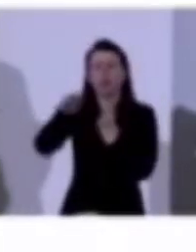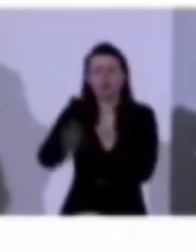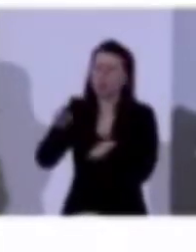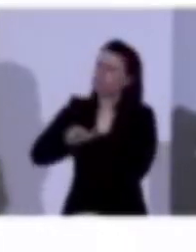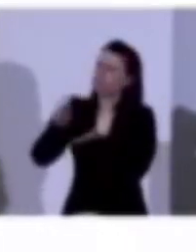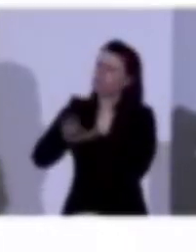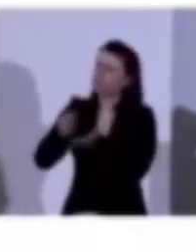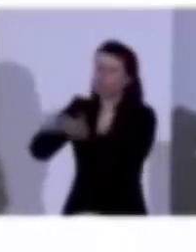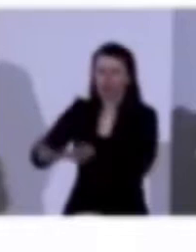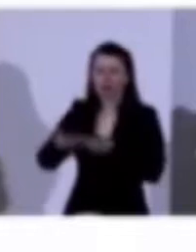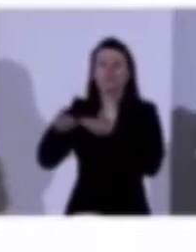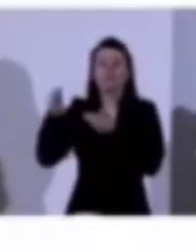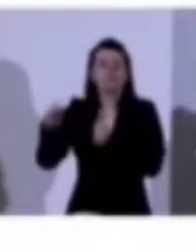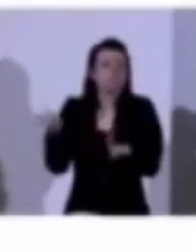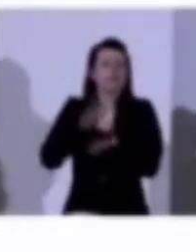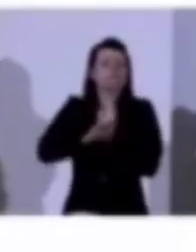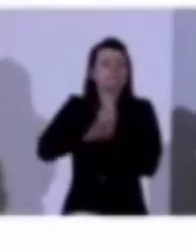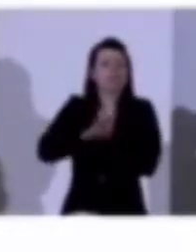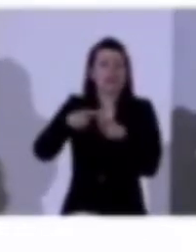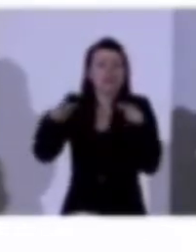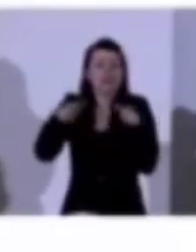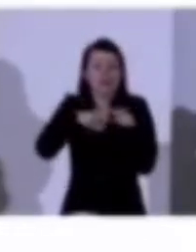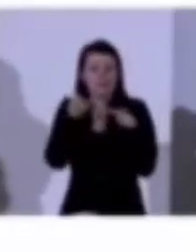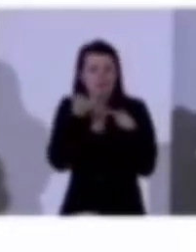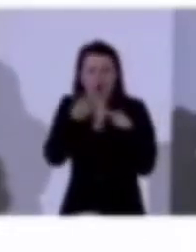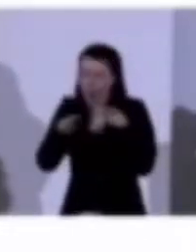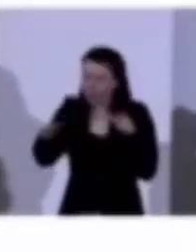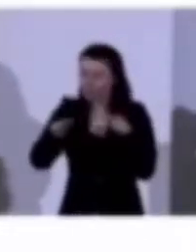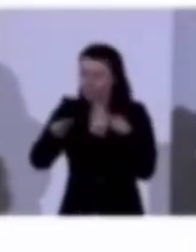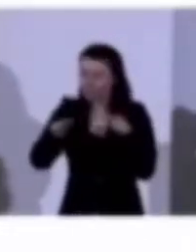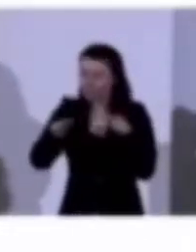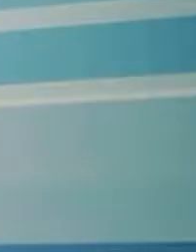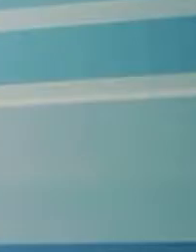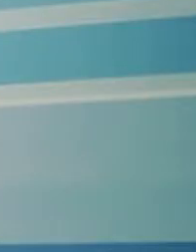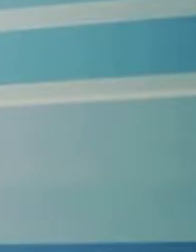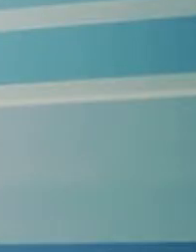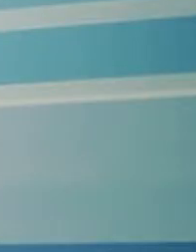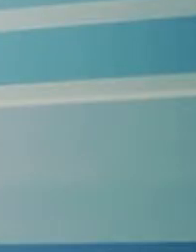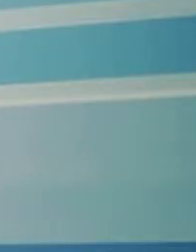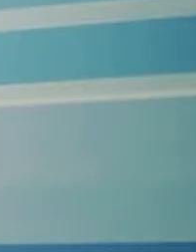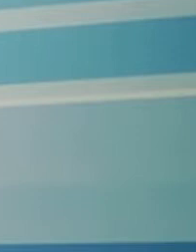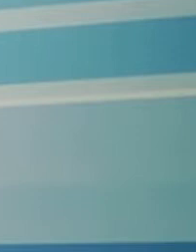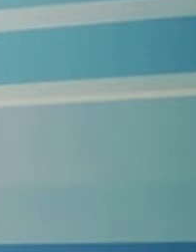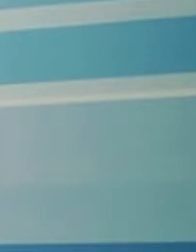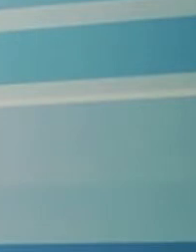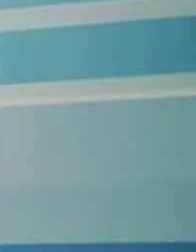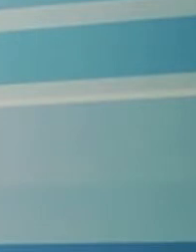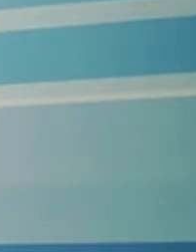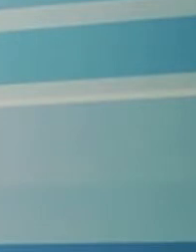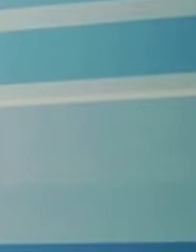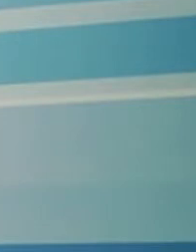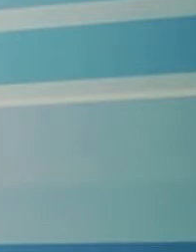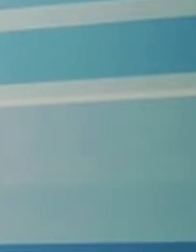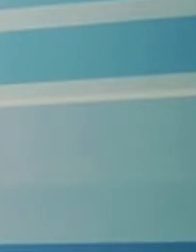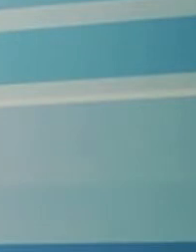della prenotazione e la persona potrà poi recarsi al centro di somministrazione nella conferenza stampa che è ancora in corso